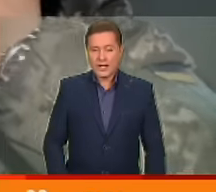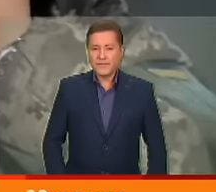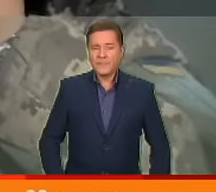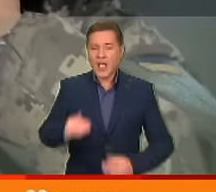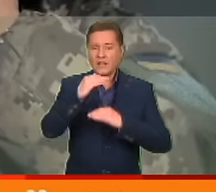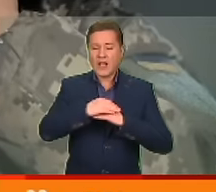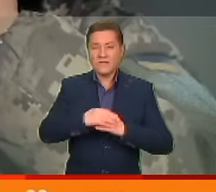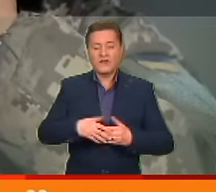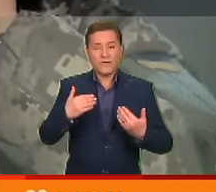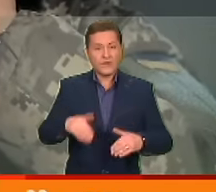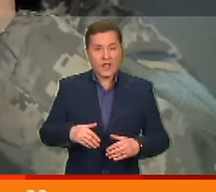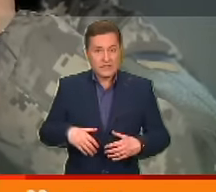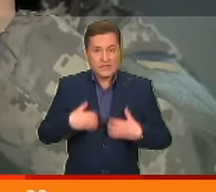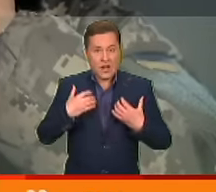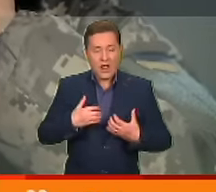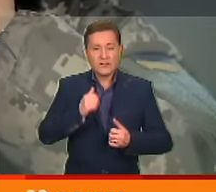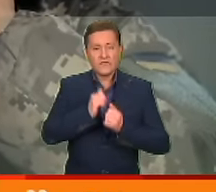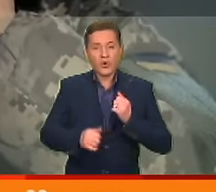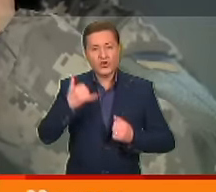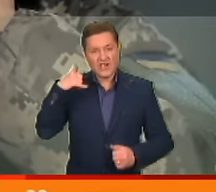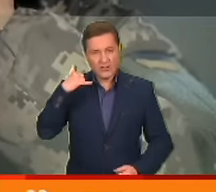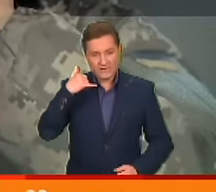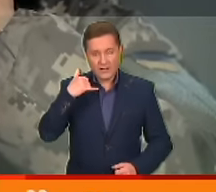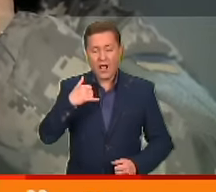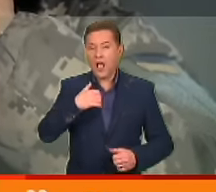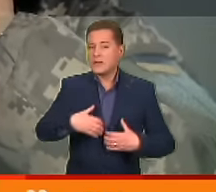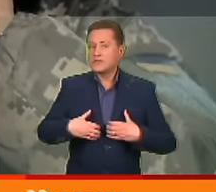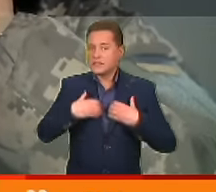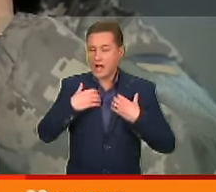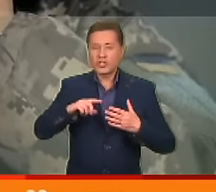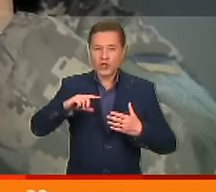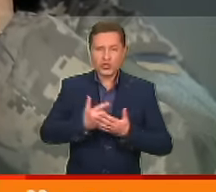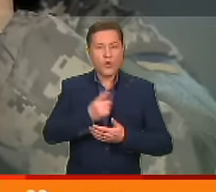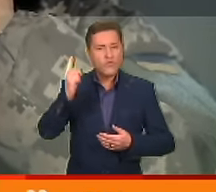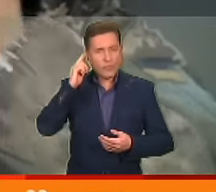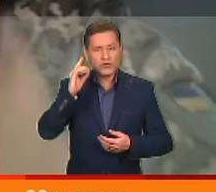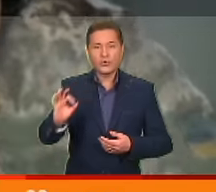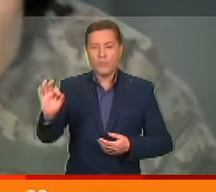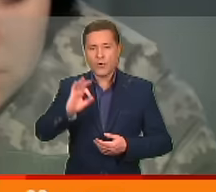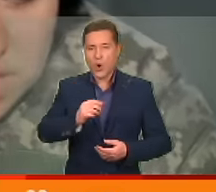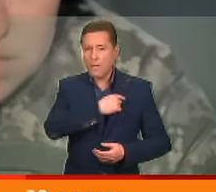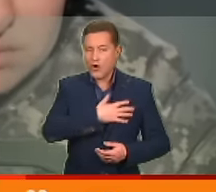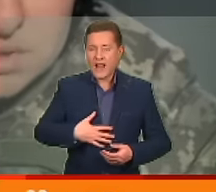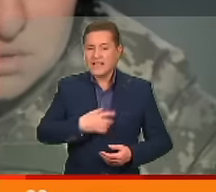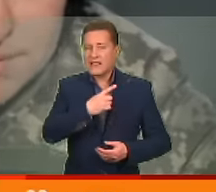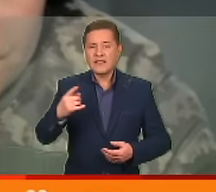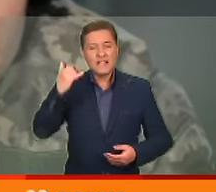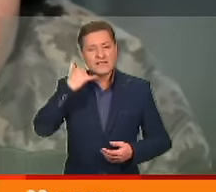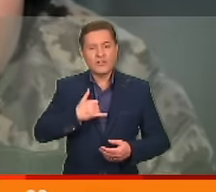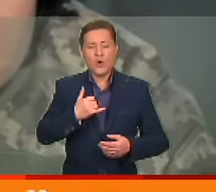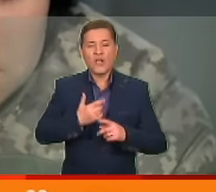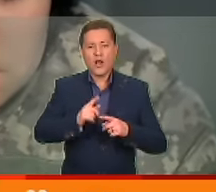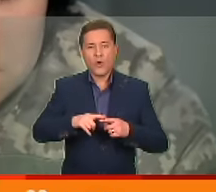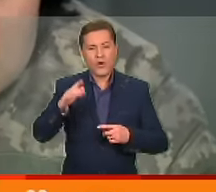Надвечір вона здригається вже від кожного дзвінка. Страшно знову почути про поранених. Єдиний дзвінок, якого чекає –